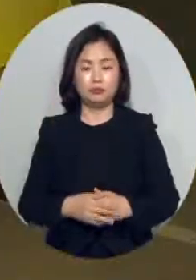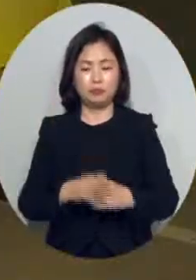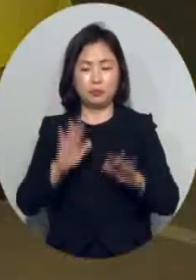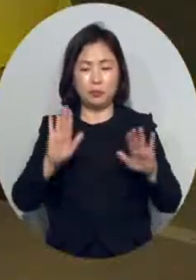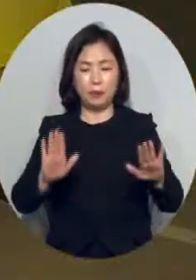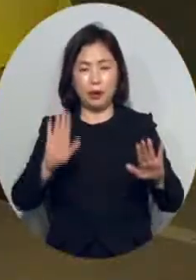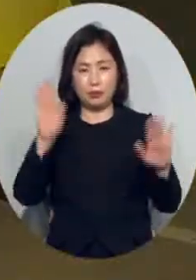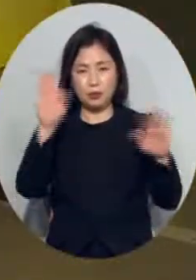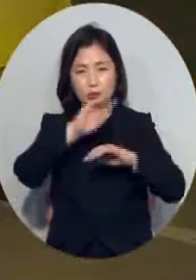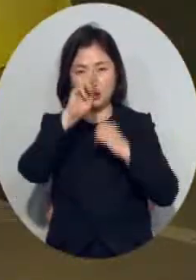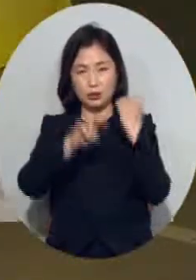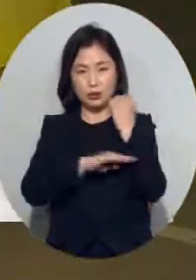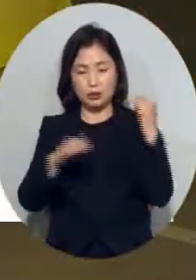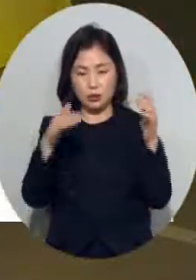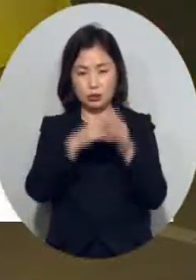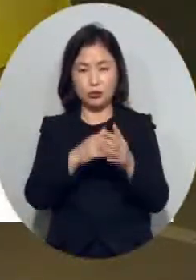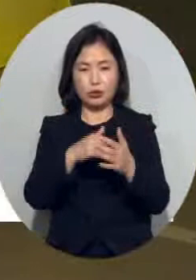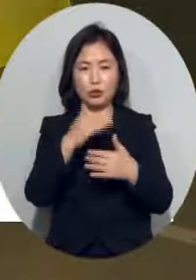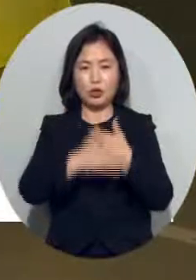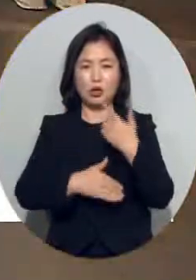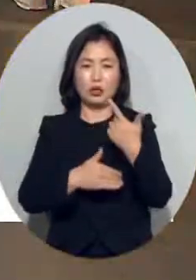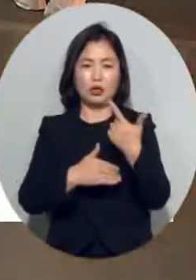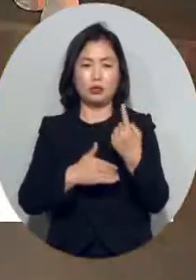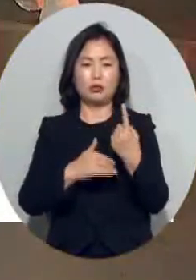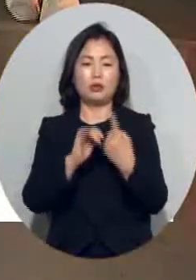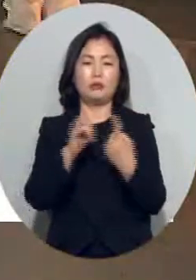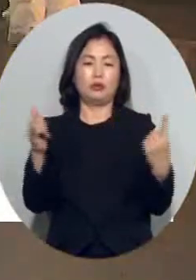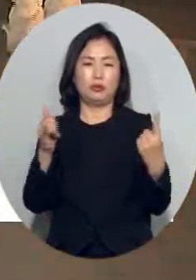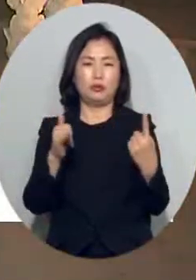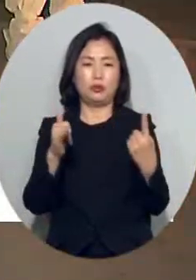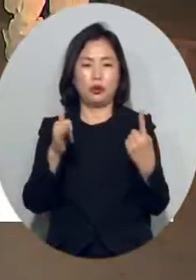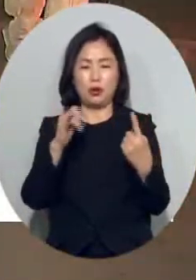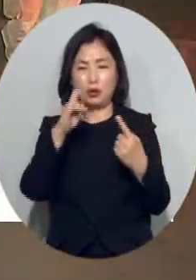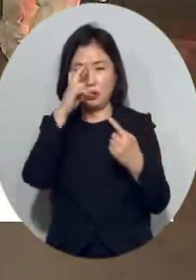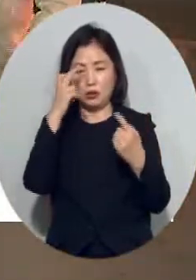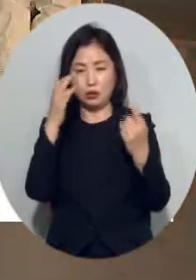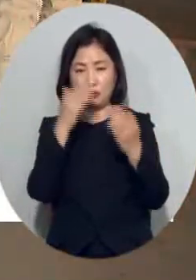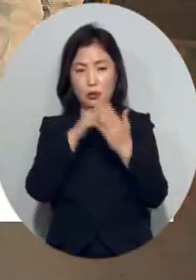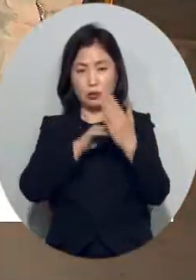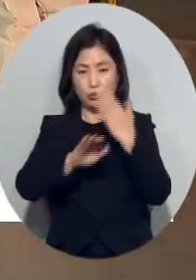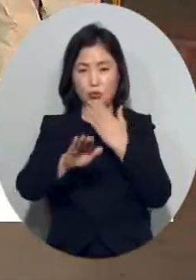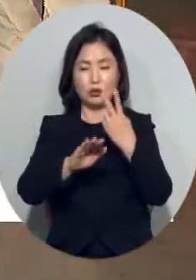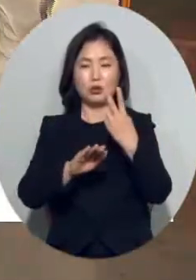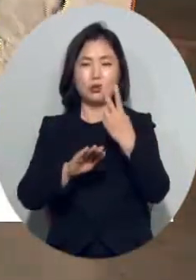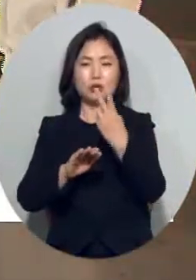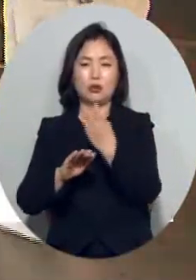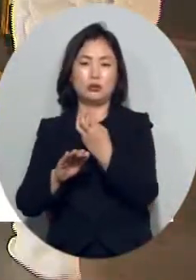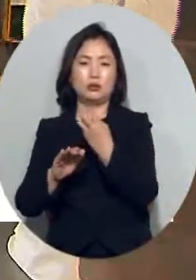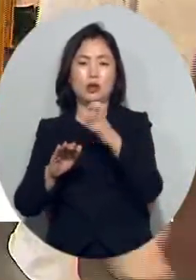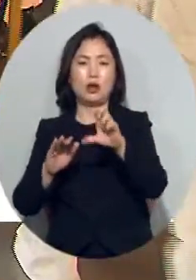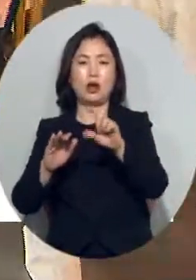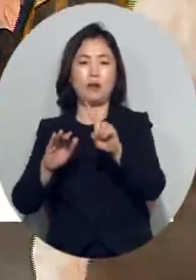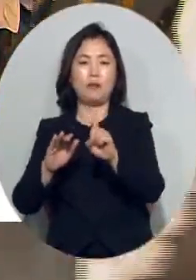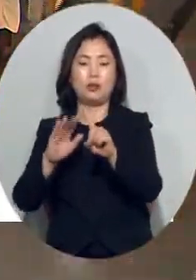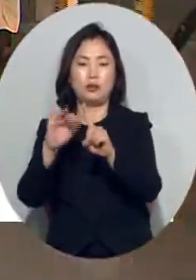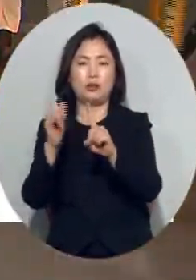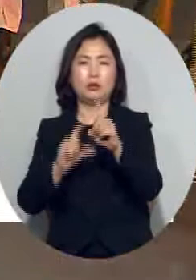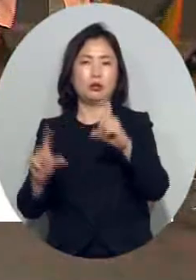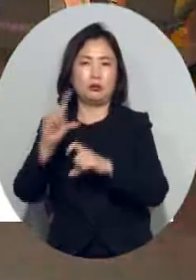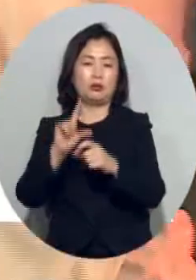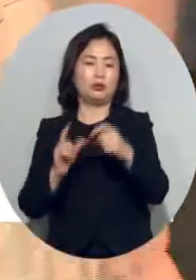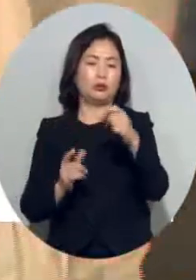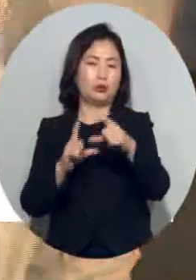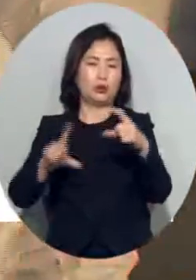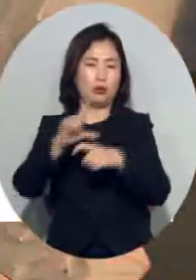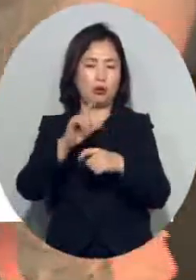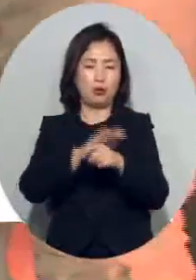기준 대구는 요양병원 포함해 확진자 61명이 나왔습니다. 0시 이후에도 39명의 확진자가 더 나왔습니다.